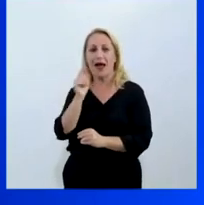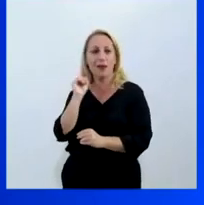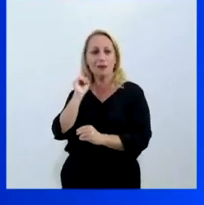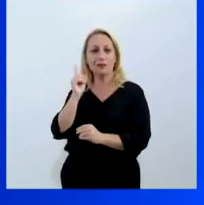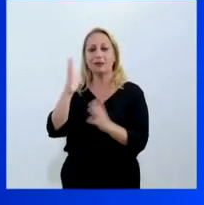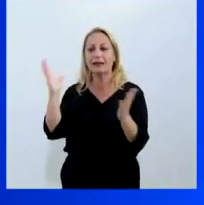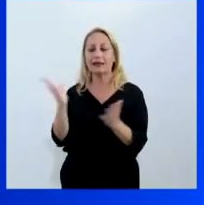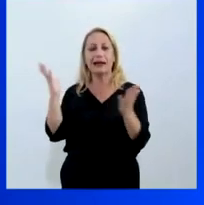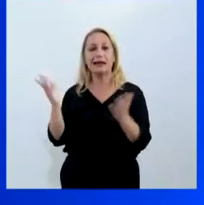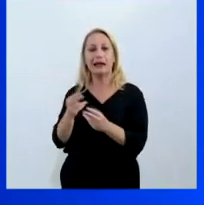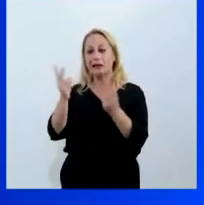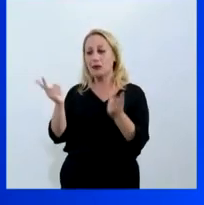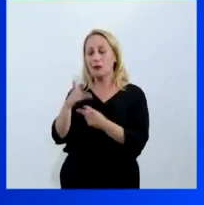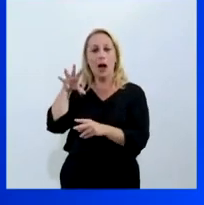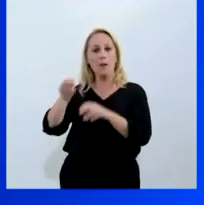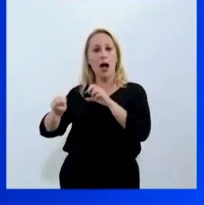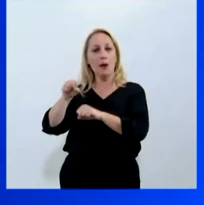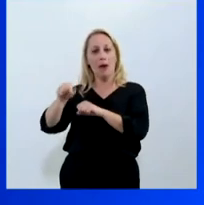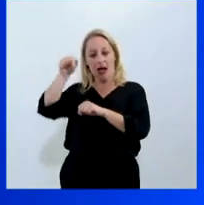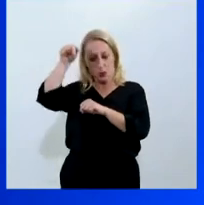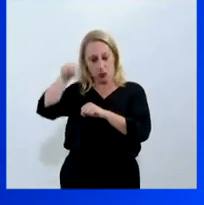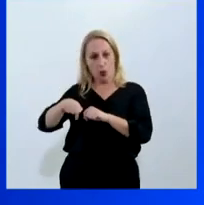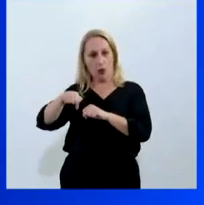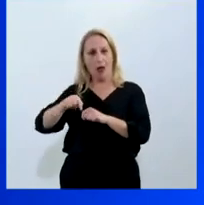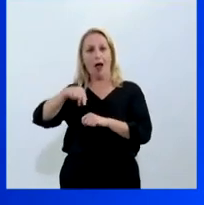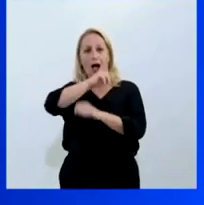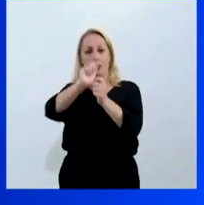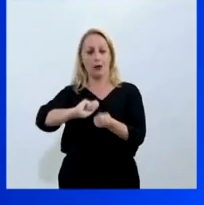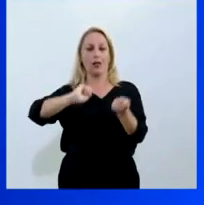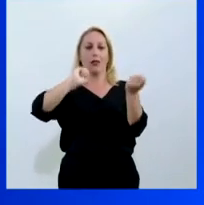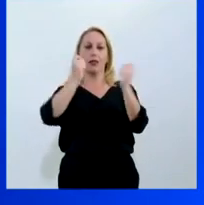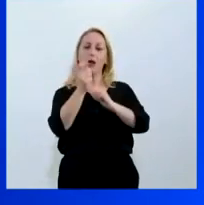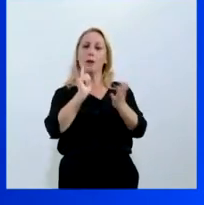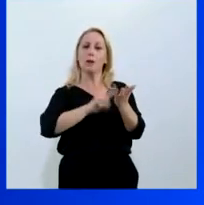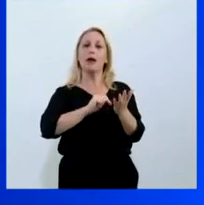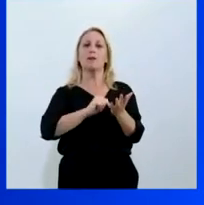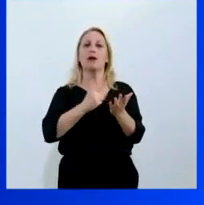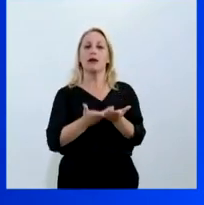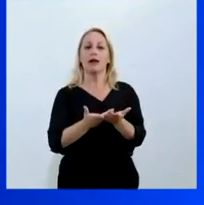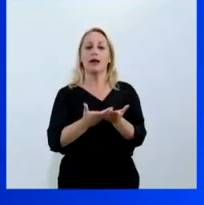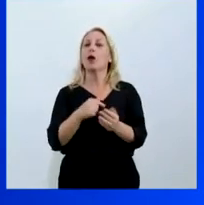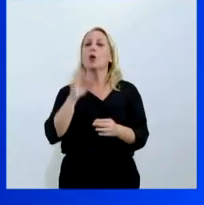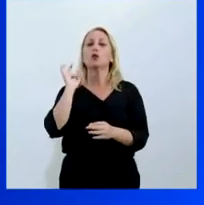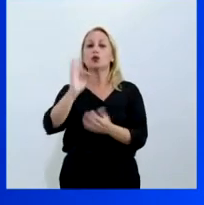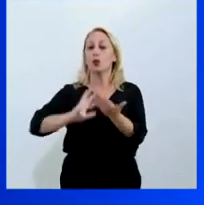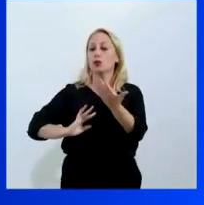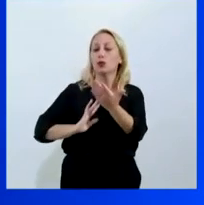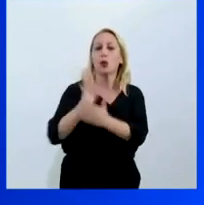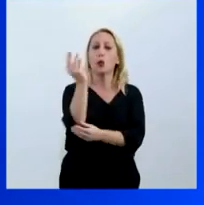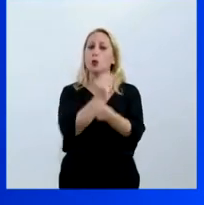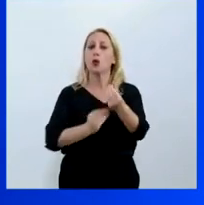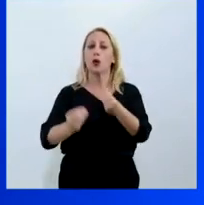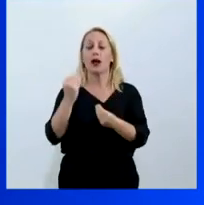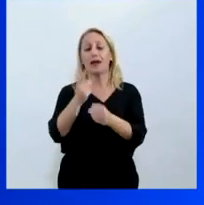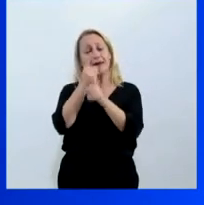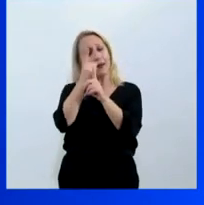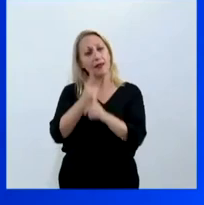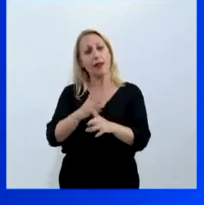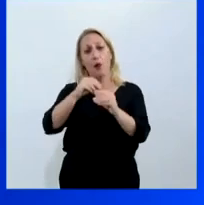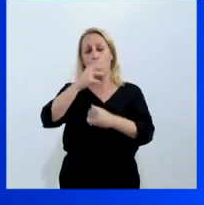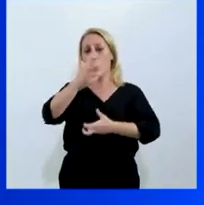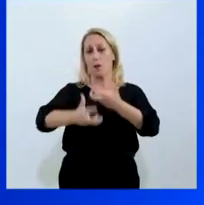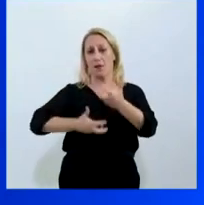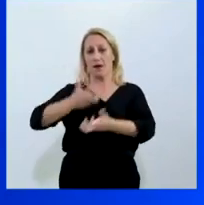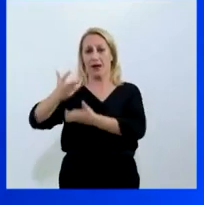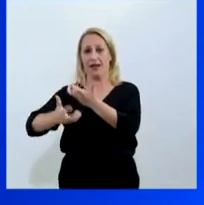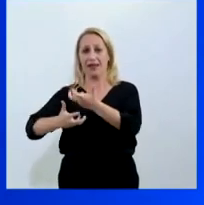διαγνώσαμε το φετινό καλοκαίρι. Όπως σας είπα, ο σκοπός μας είναι συνεχώς να γινόμαστε καλύτεροι και όταν, ειδικά στο ζήτημα των πυρκαγιών, γιατί η